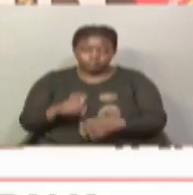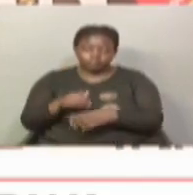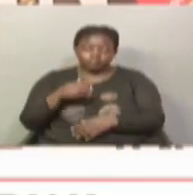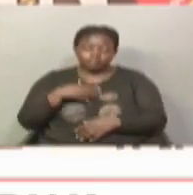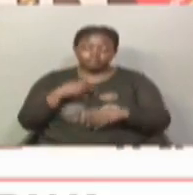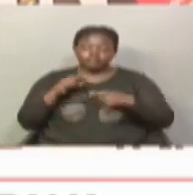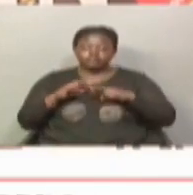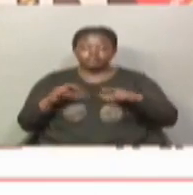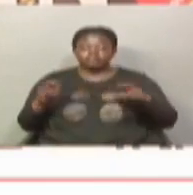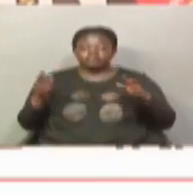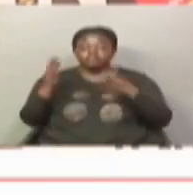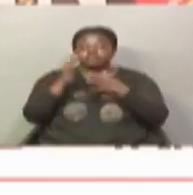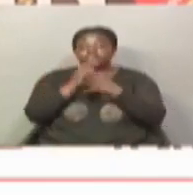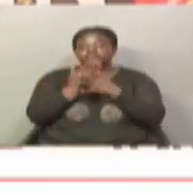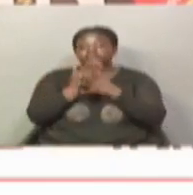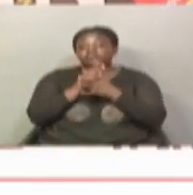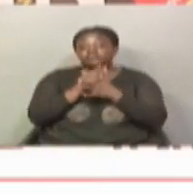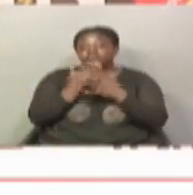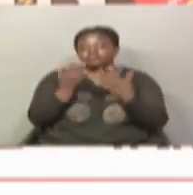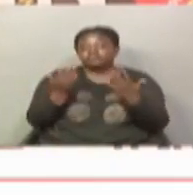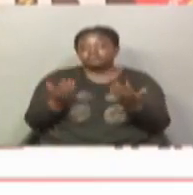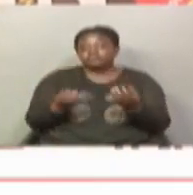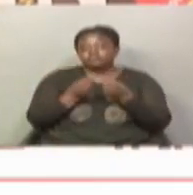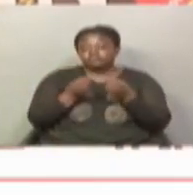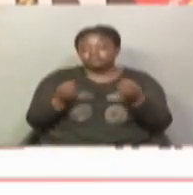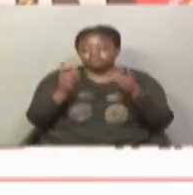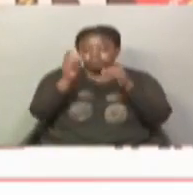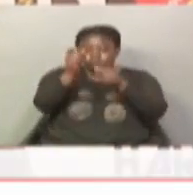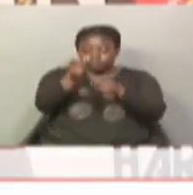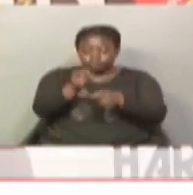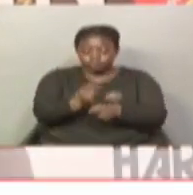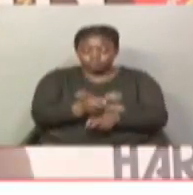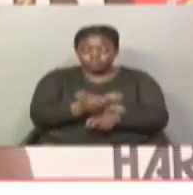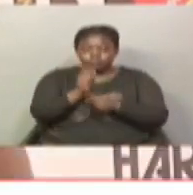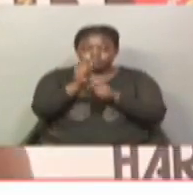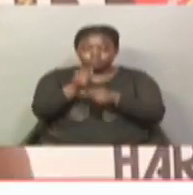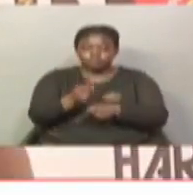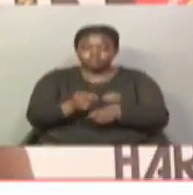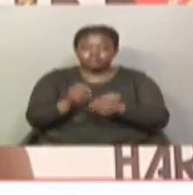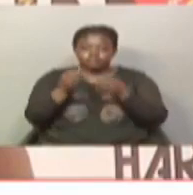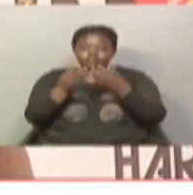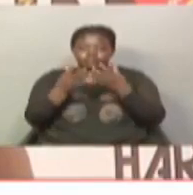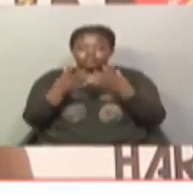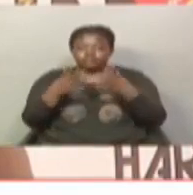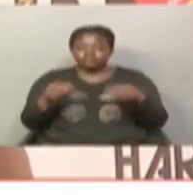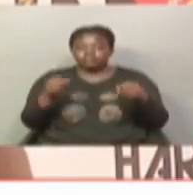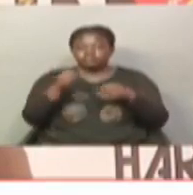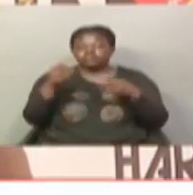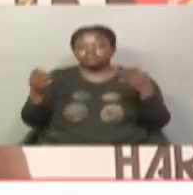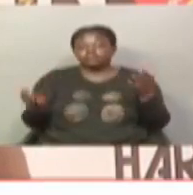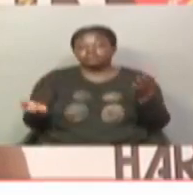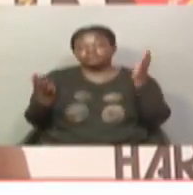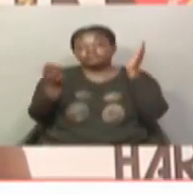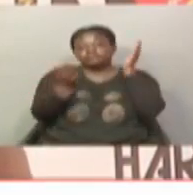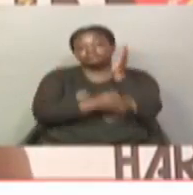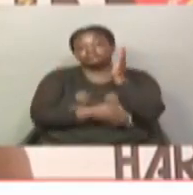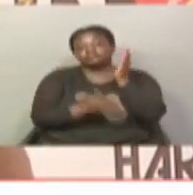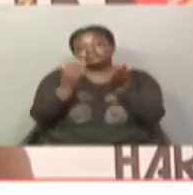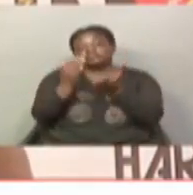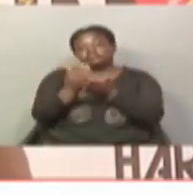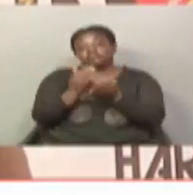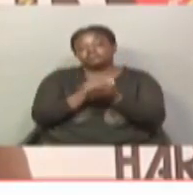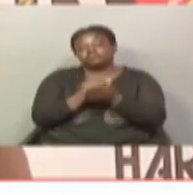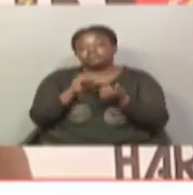in post-harvest that many farmers are losing their hard-earned harvest due to